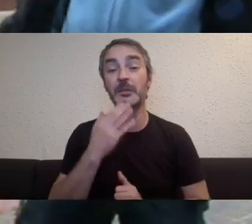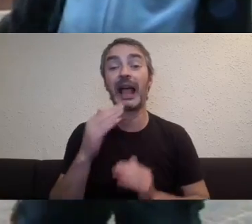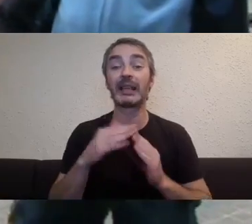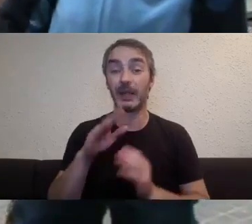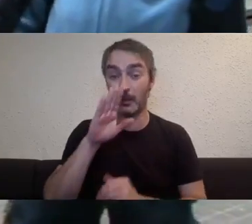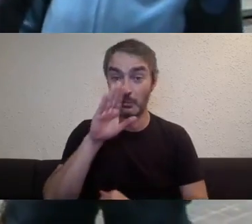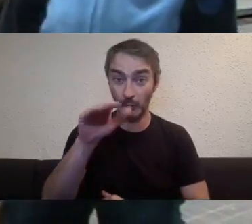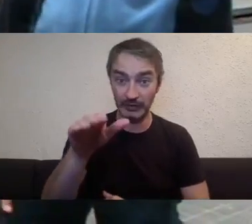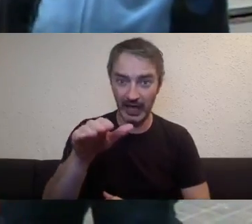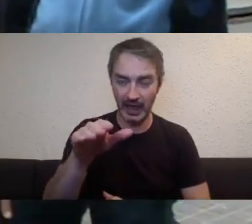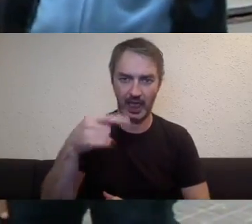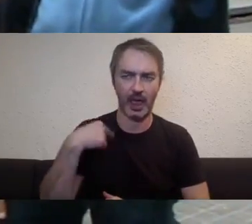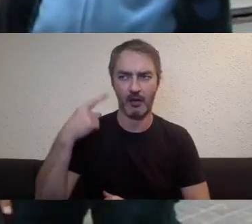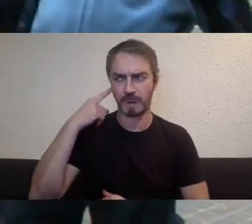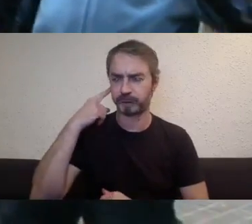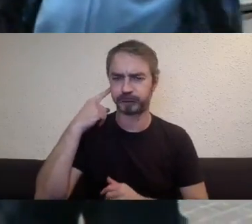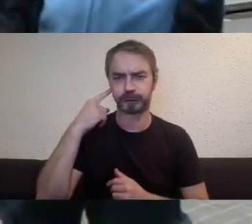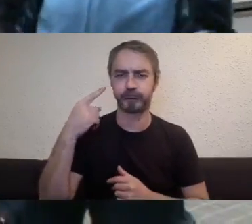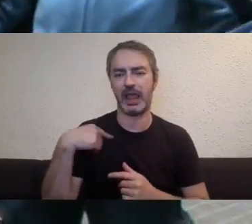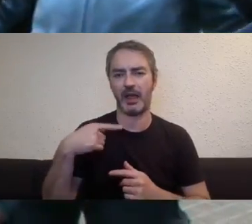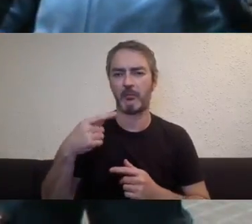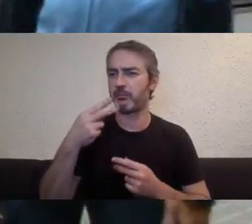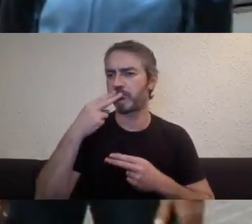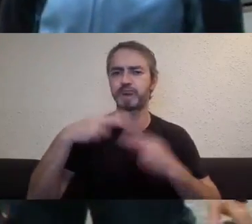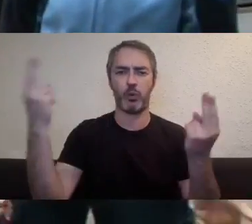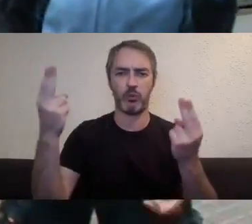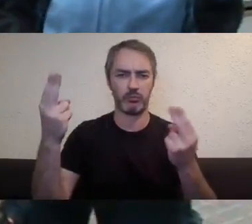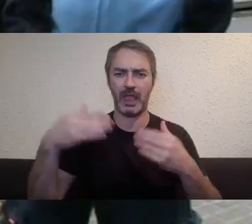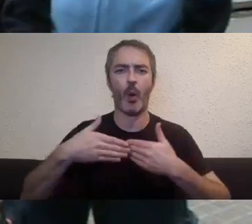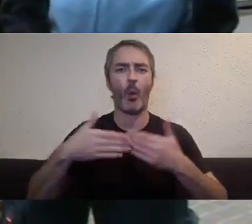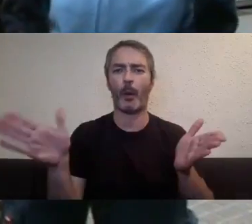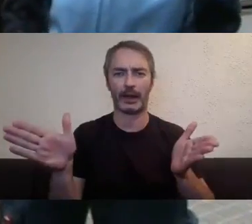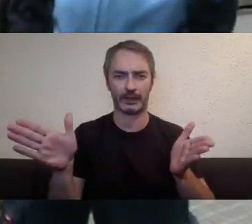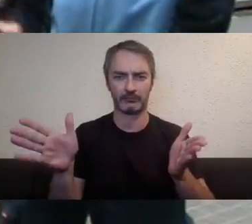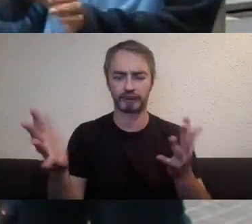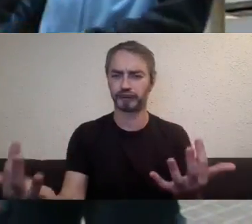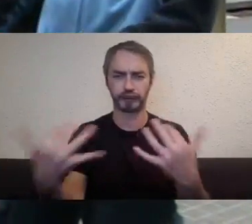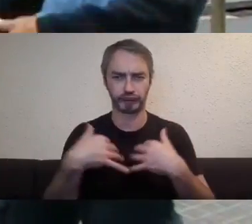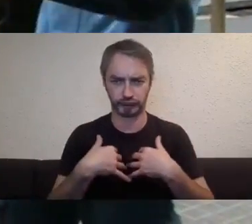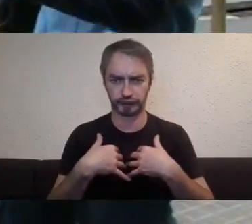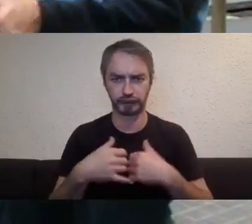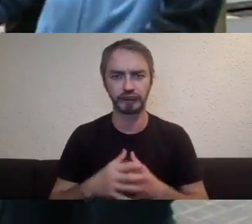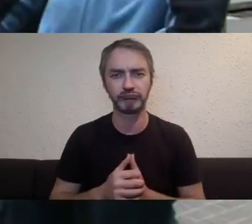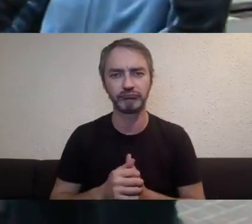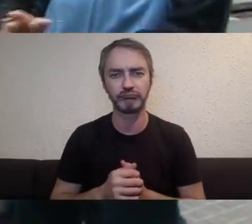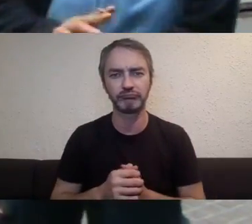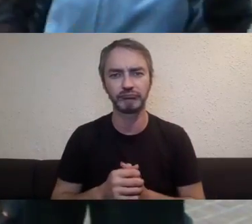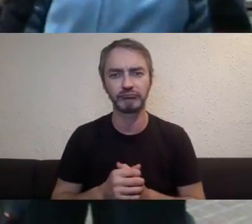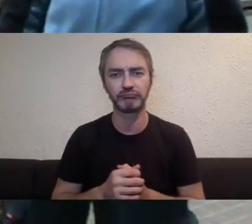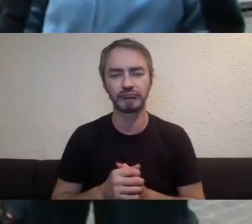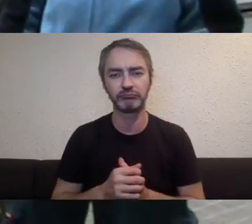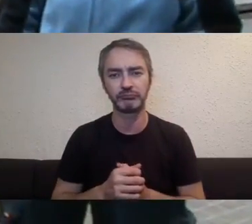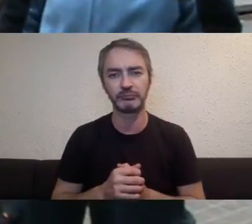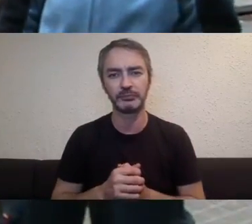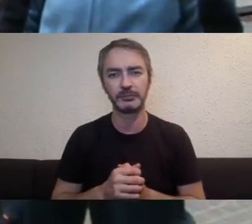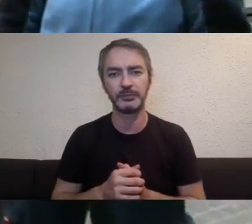s'ha popularitzat. S'ha obert. Només una separació entre la gent que s'ha anat a ocupar sense